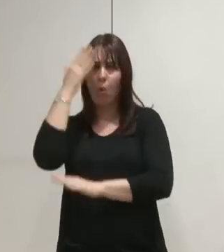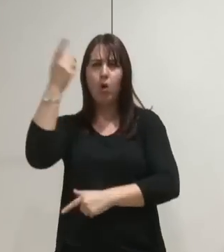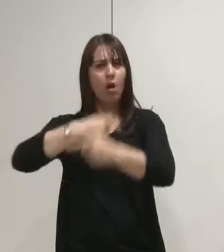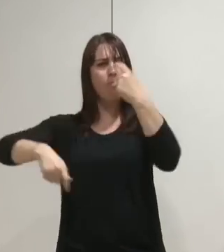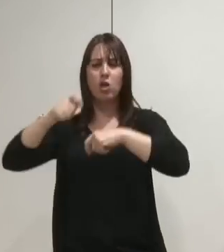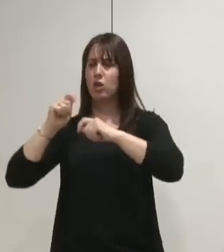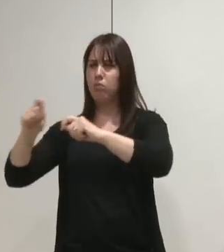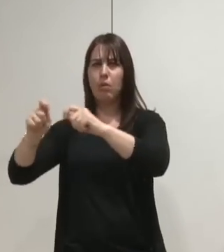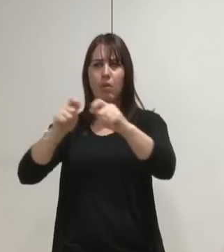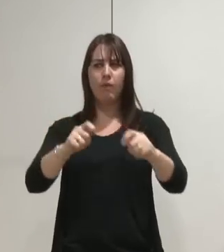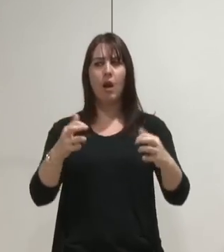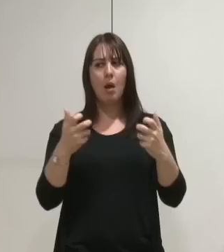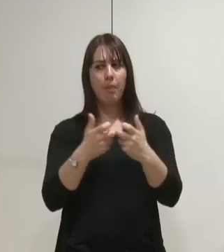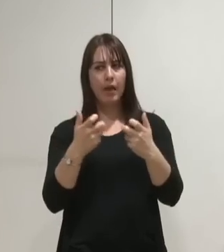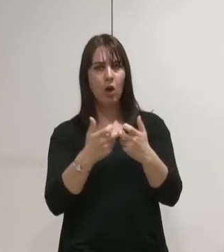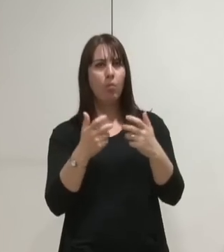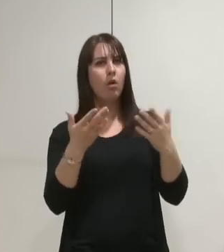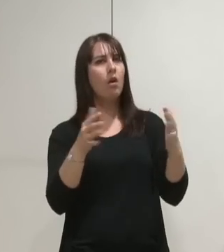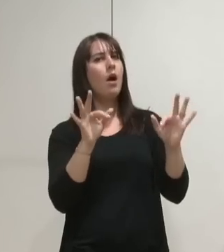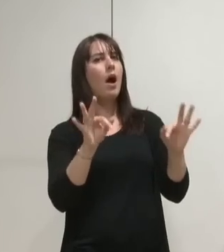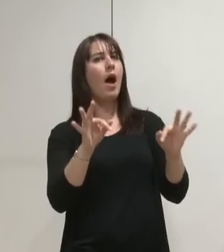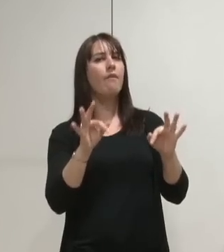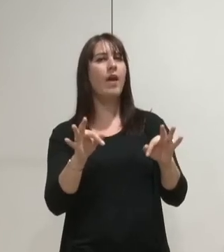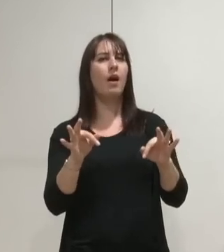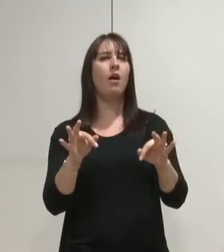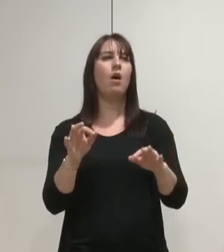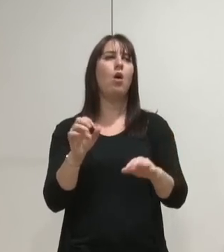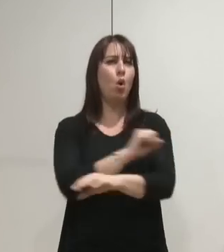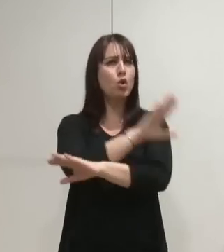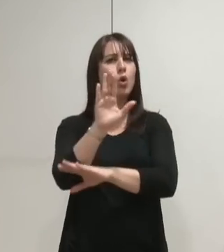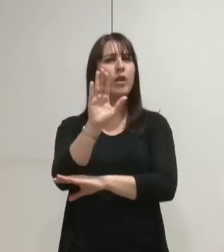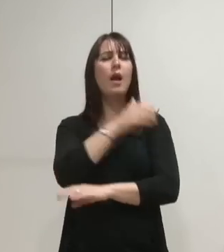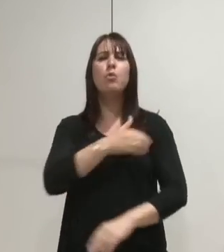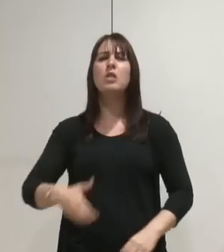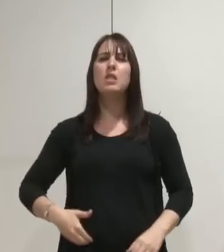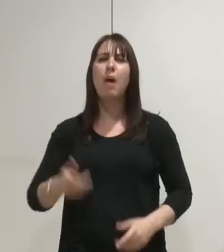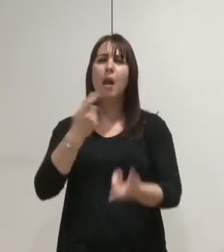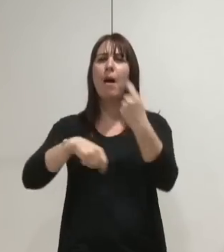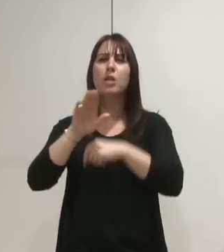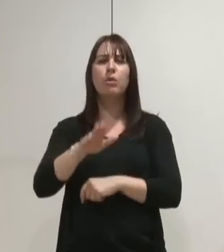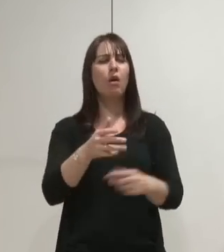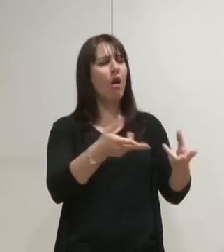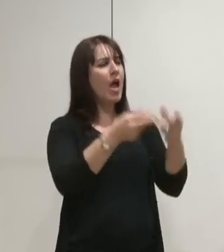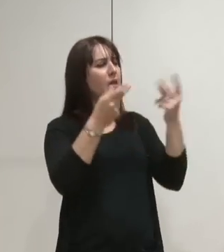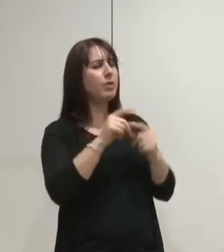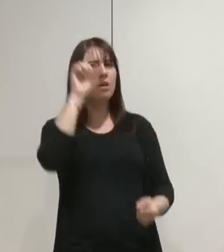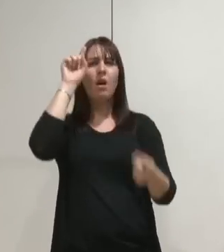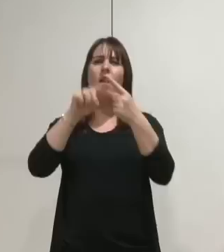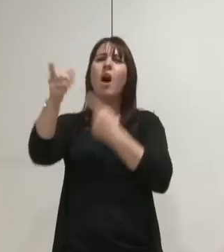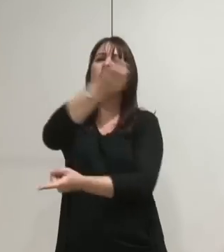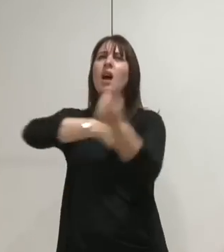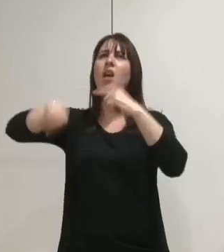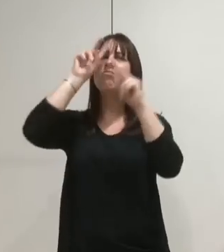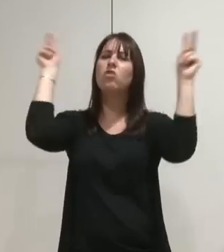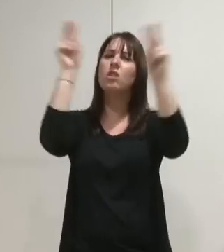marché notamment sur le marché du journal municipal nous a expliqué que la notion d'intérêt général